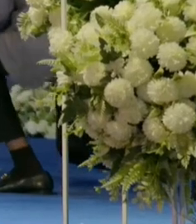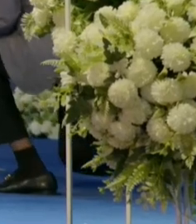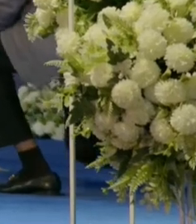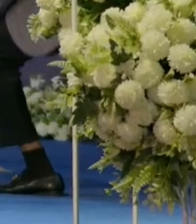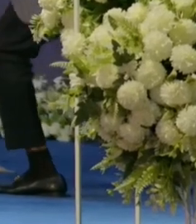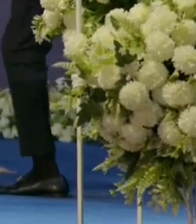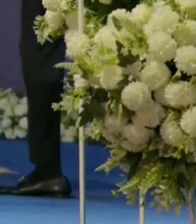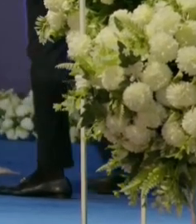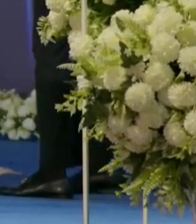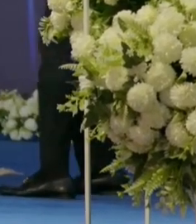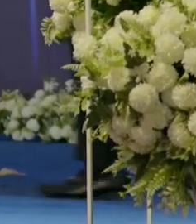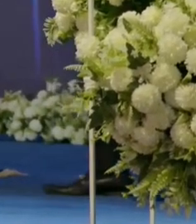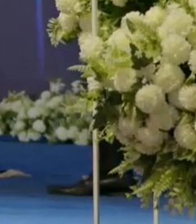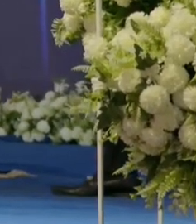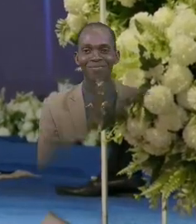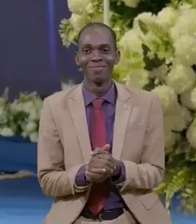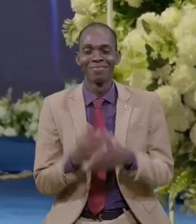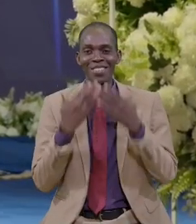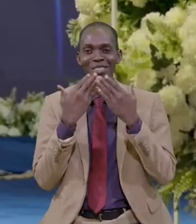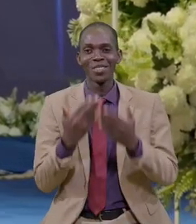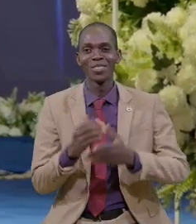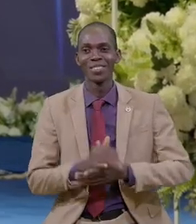Que Dieu vous bénisse.